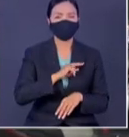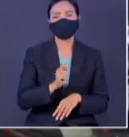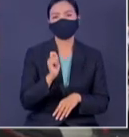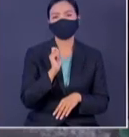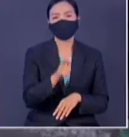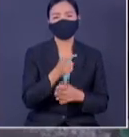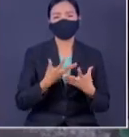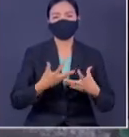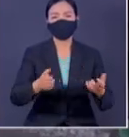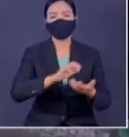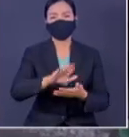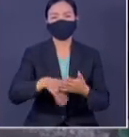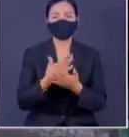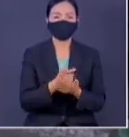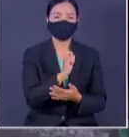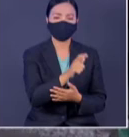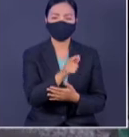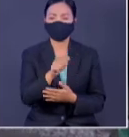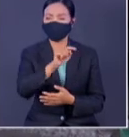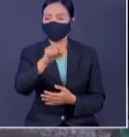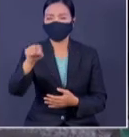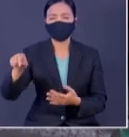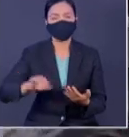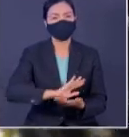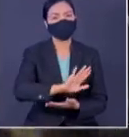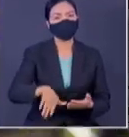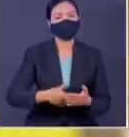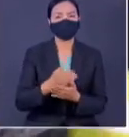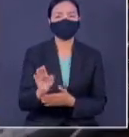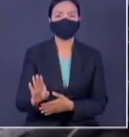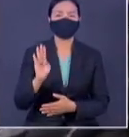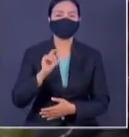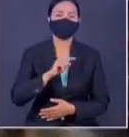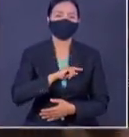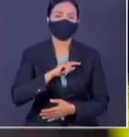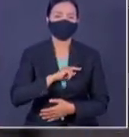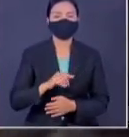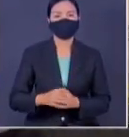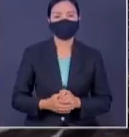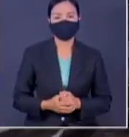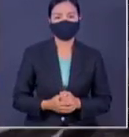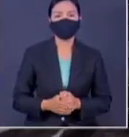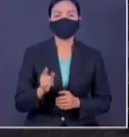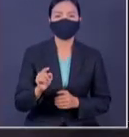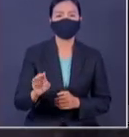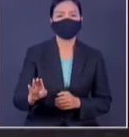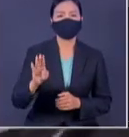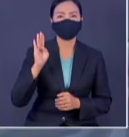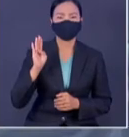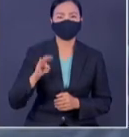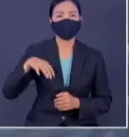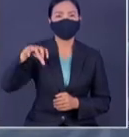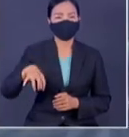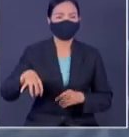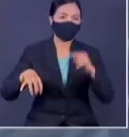ายที่เกิดขึ้นและที่เกี่ยวข้องในครั้งนี้ครับ ครับผมนี่คือความรับผิดชอบของมิงตี้นะครับซึ่งเป็นบริษัทร่วมทุนระหว่างไทยกับไต้หวันนะ